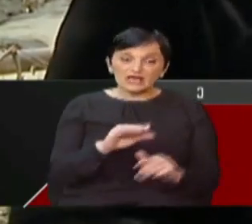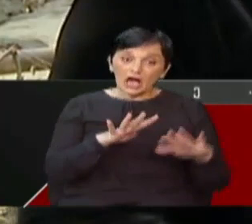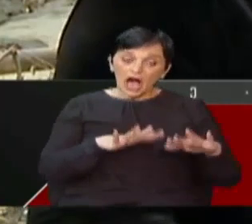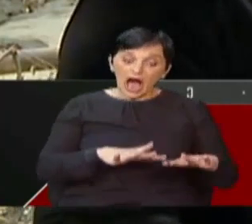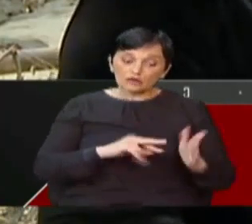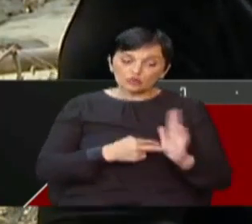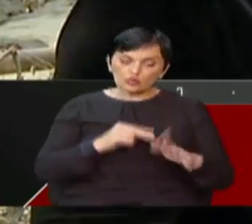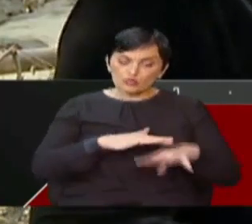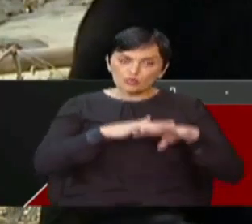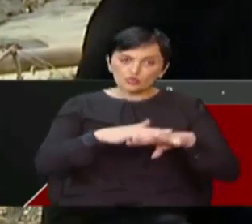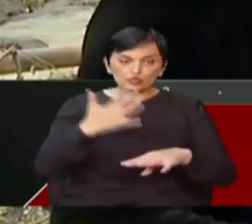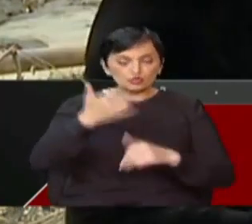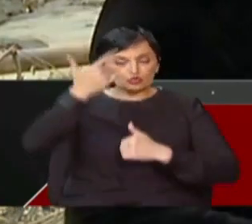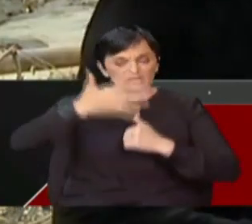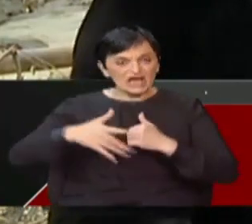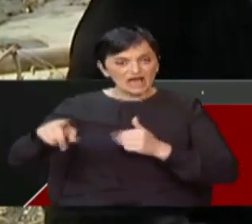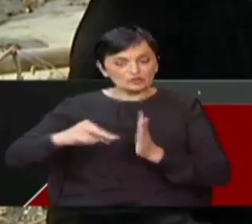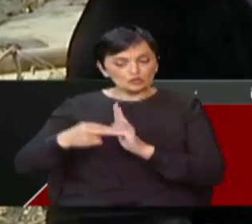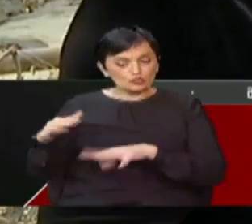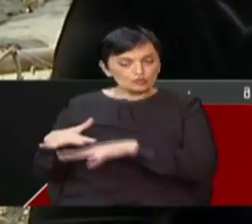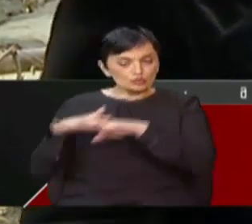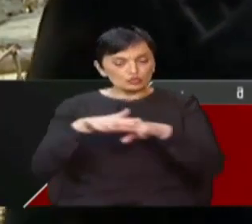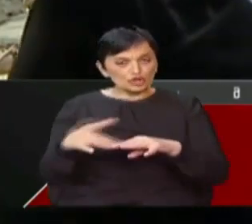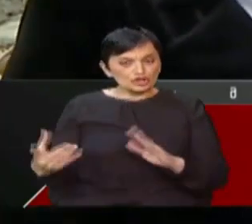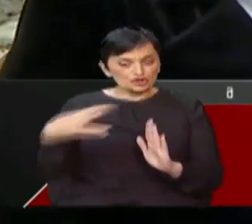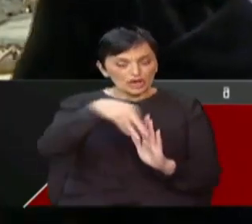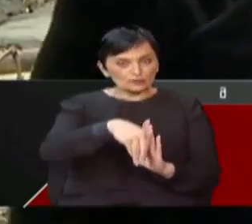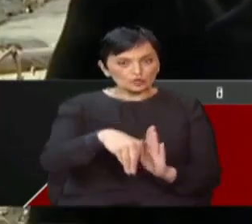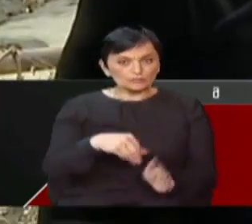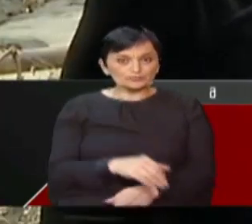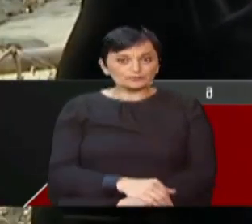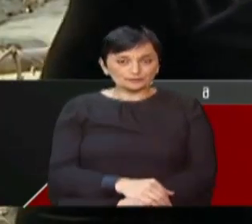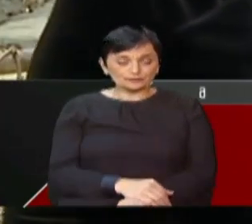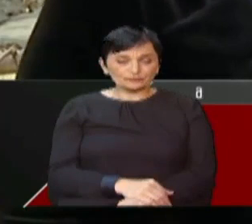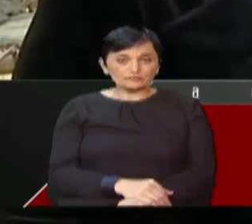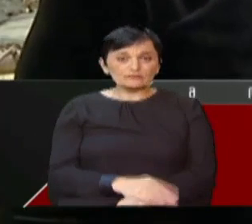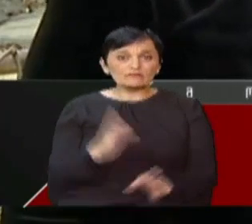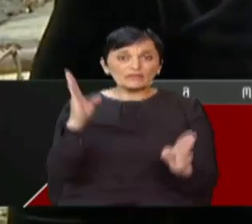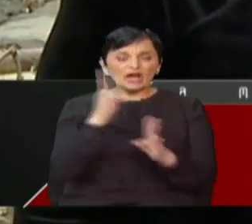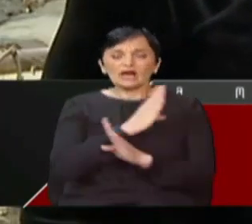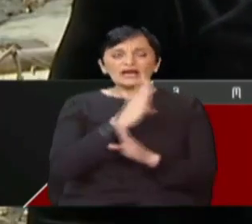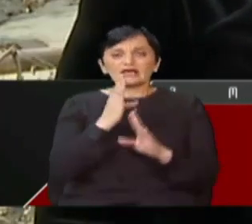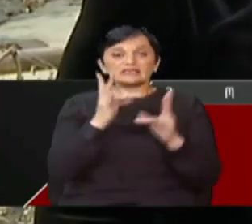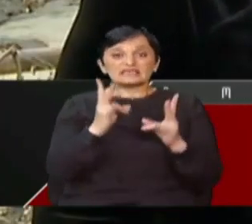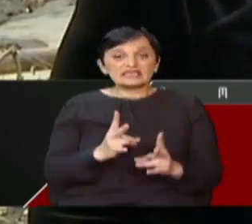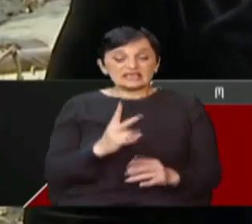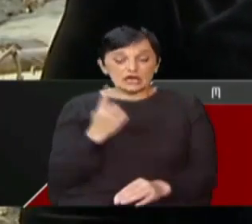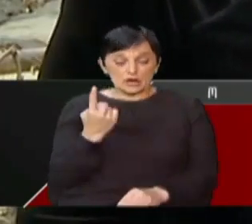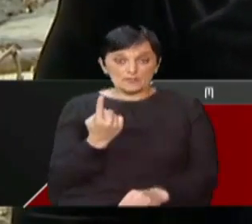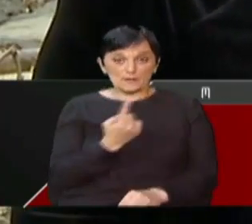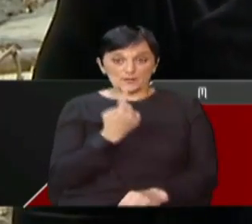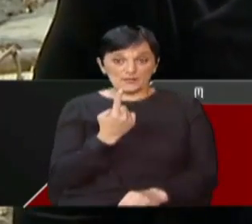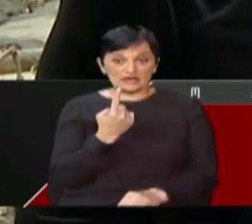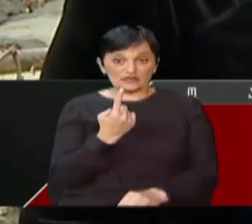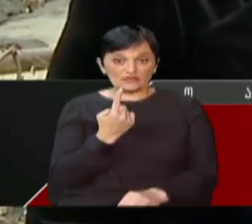ადგილობრივი ბიუჯეტიდან თუ ცენტრალური ბიუჯეტი იქნება ჩართული? ესე იგი, სტიქიის პირველივე